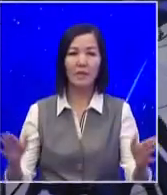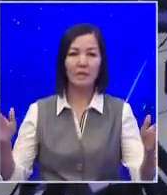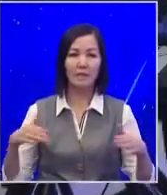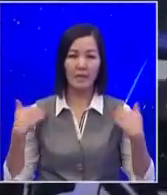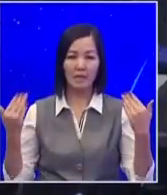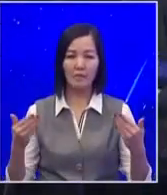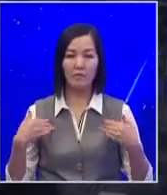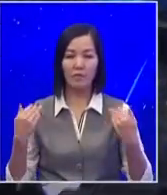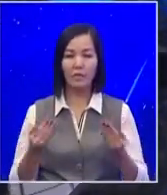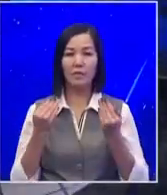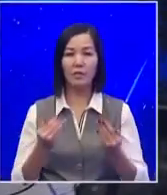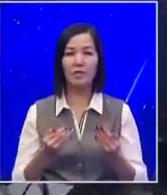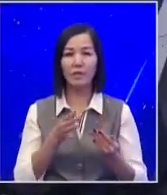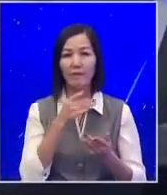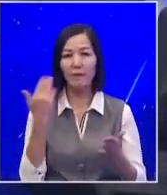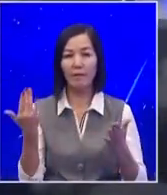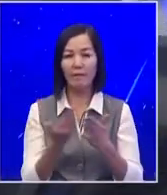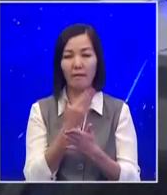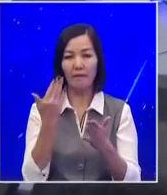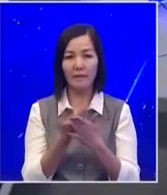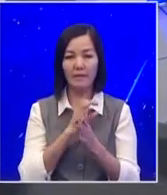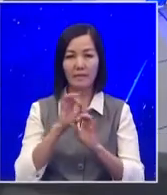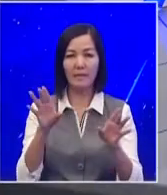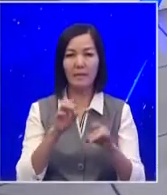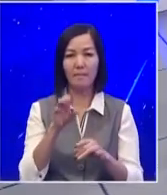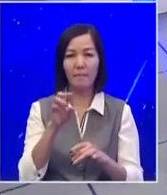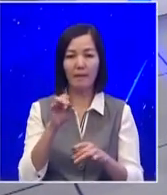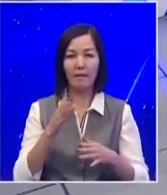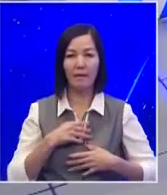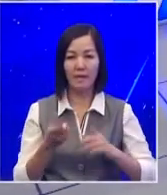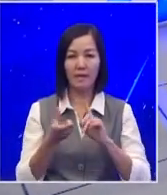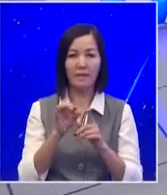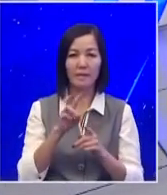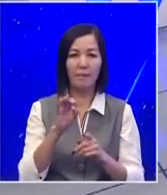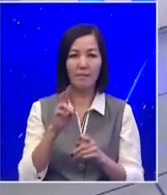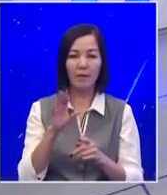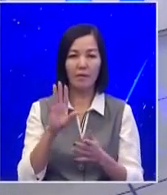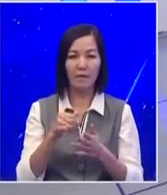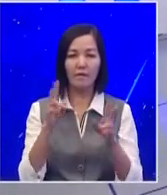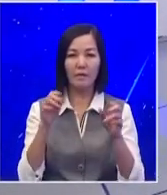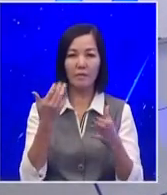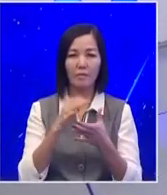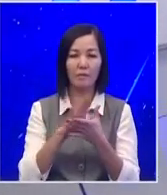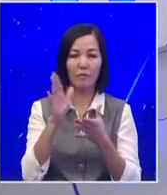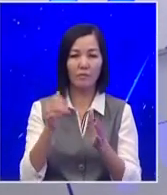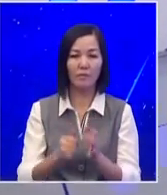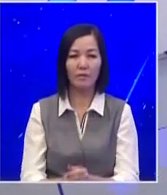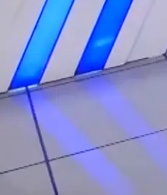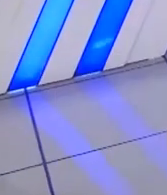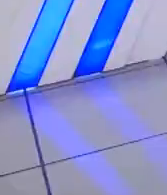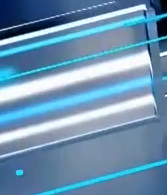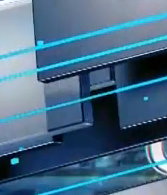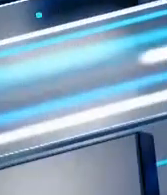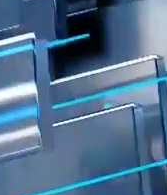Здравствуйте, на телеканале ЖТСУ «Время новостей» в студии Панау Симбекова, сурдоперевод Айгуль Стамбековой. Сегодня в выпуске.